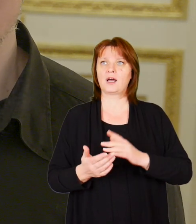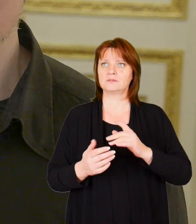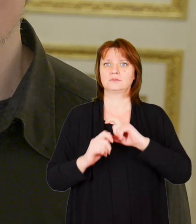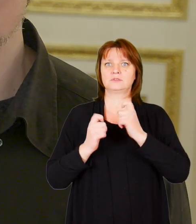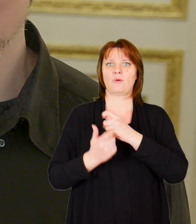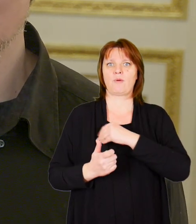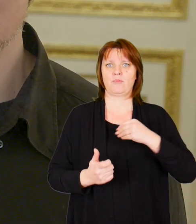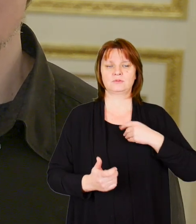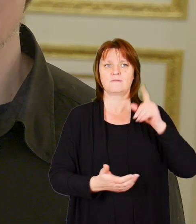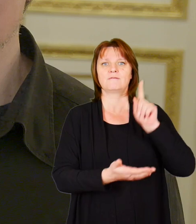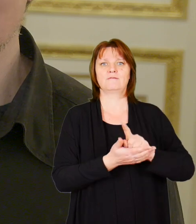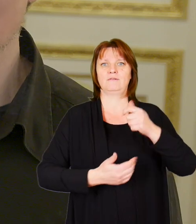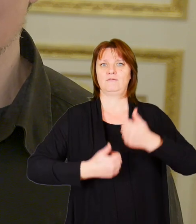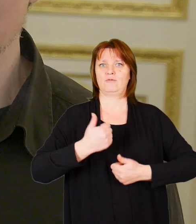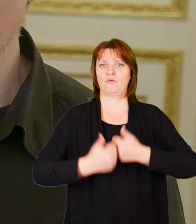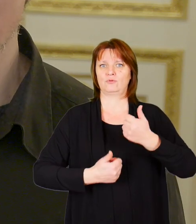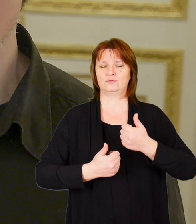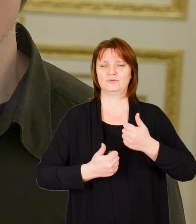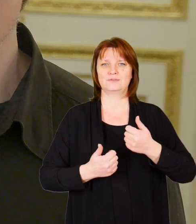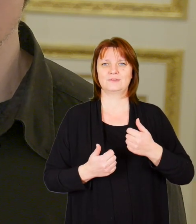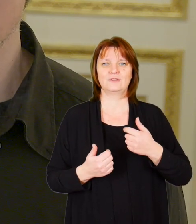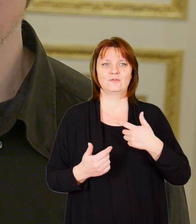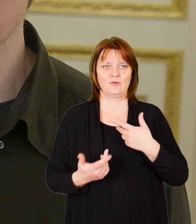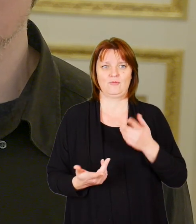wyobraźni uczestników tego konkursu.